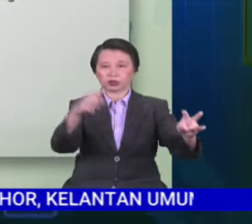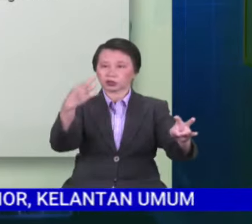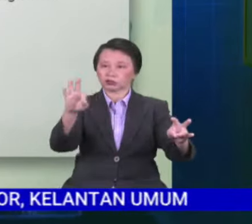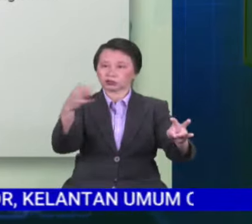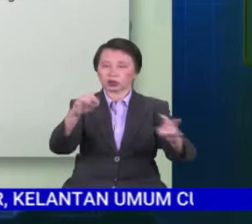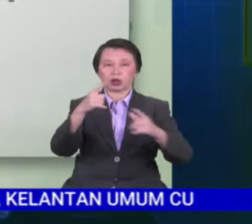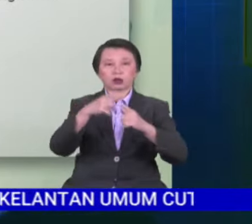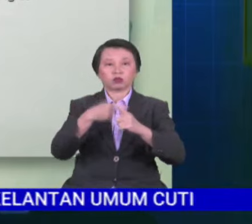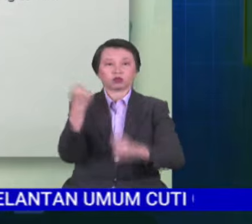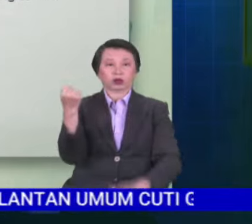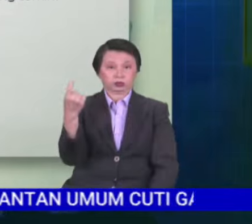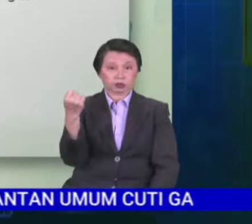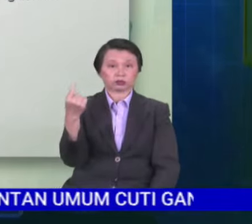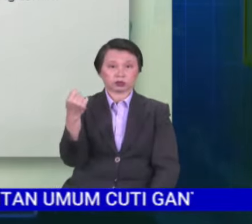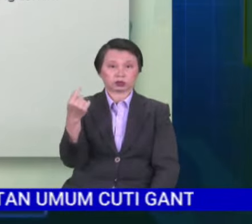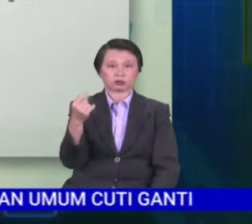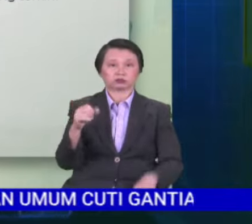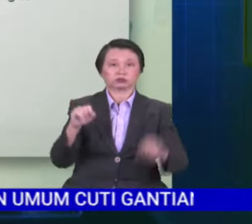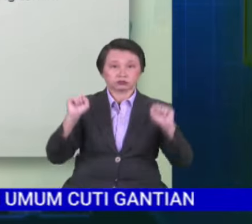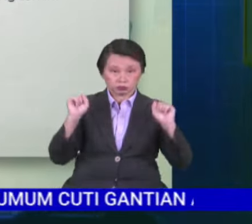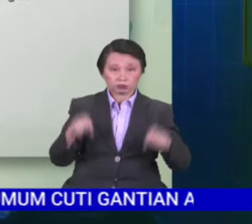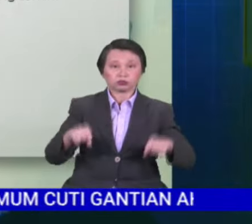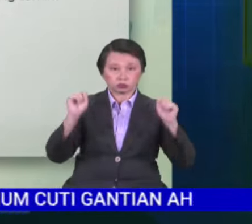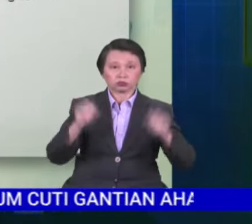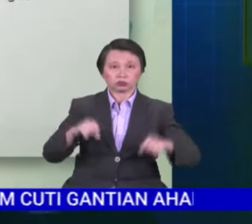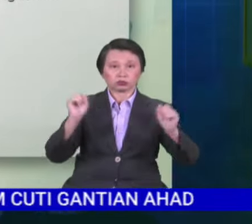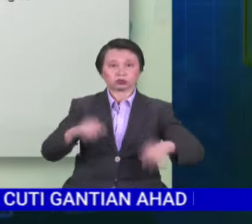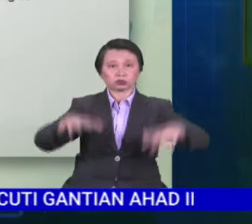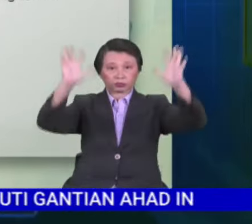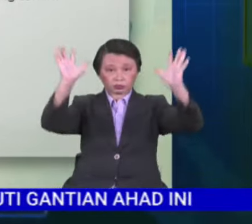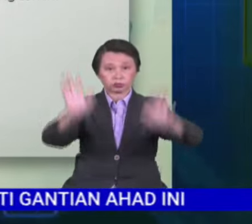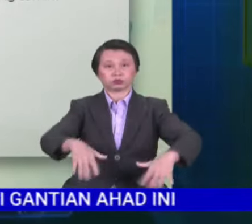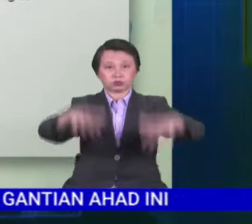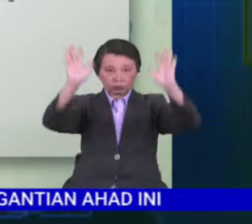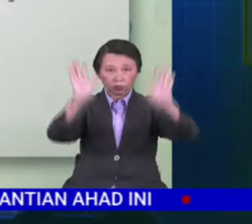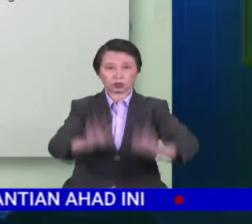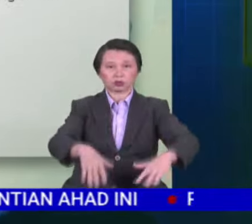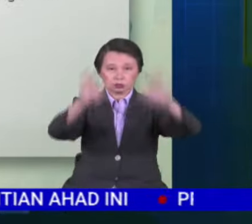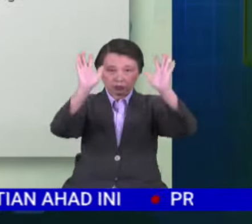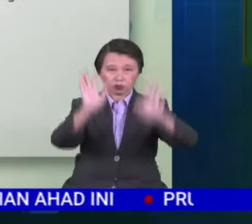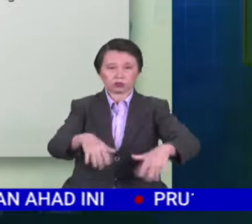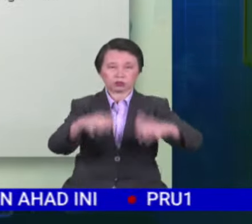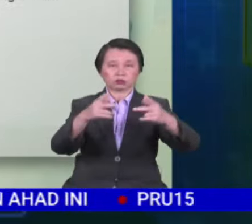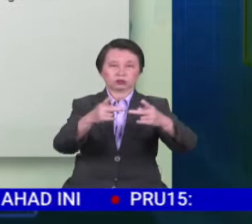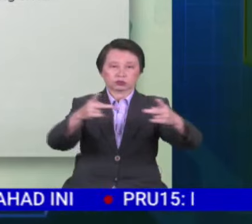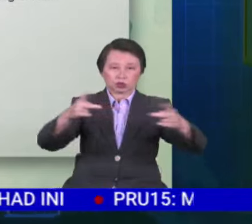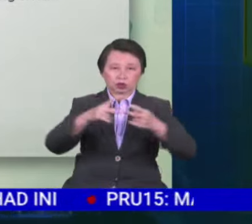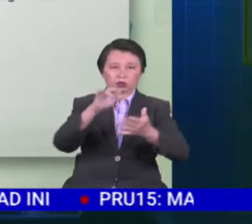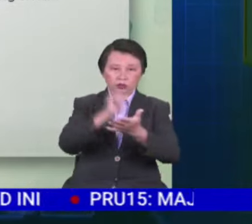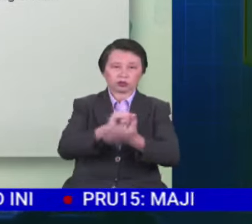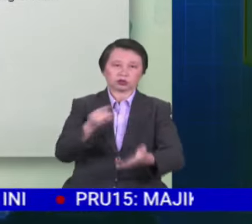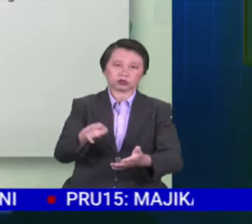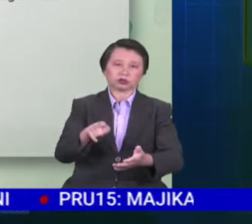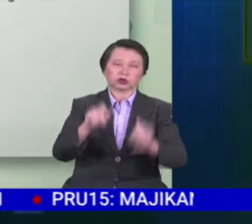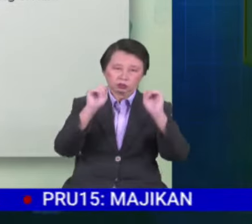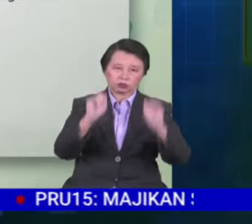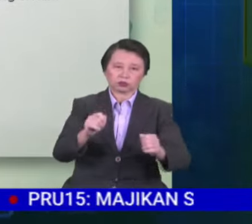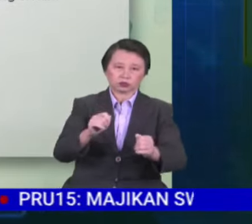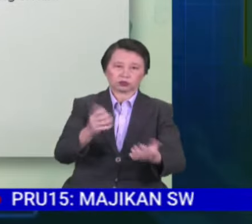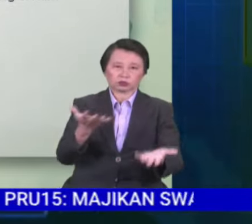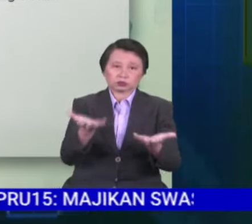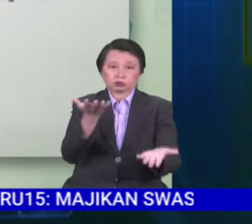nanti. Dan keadaan ini berpotensi meningkatkan kelembapan di sekitar kawasan yang tersebut dan sekaligus boleh